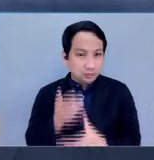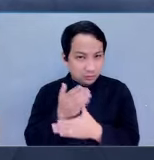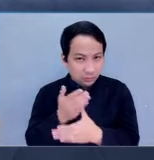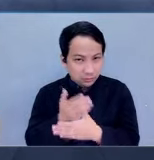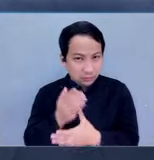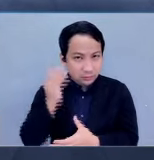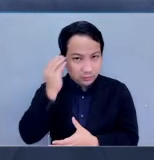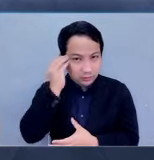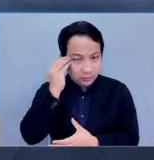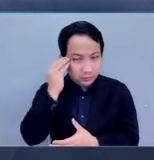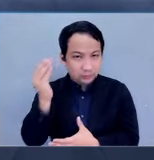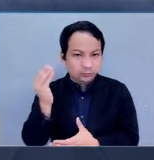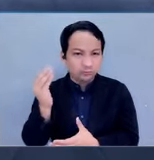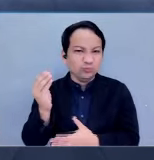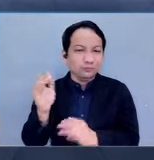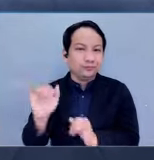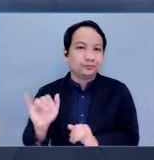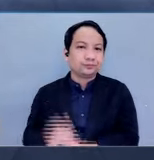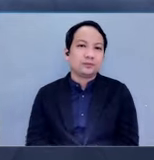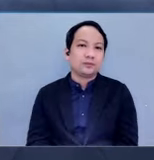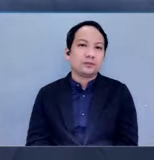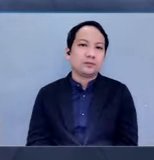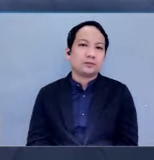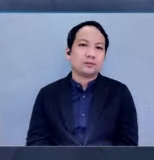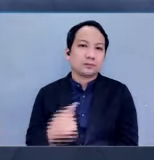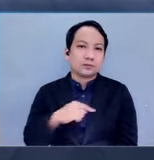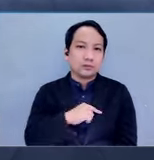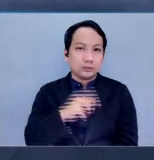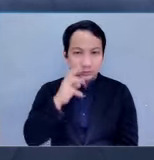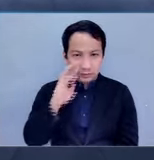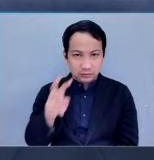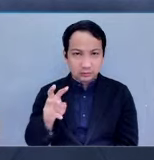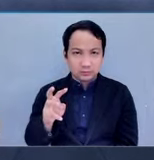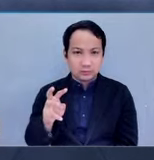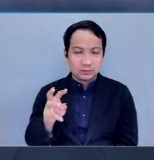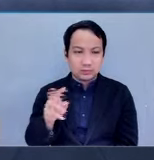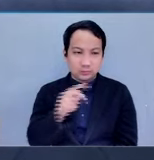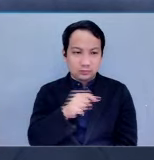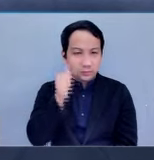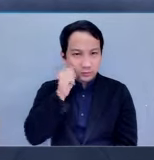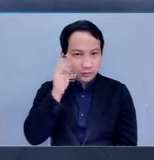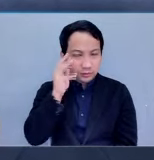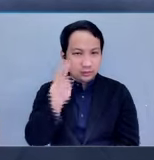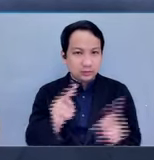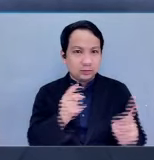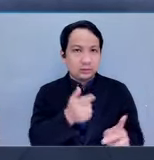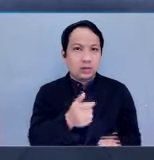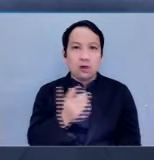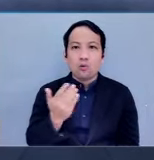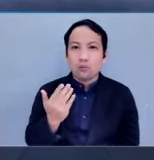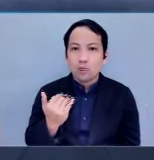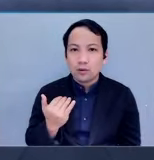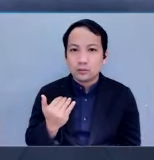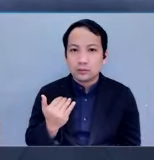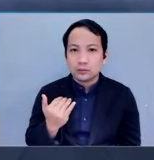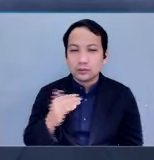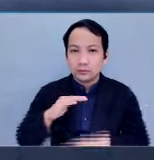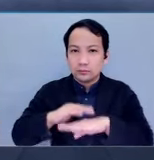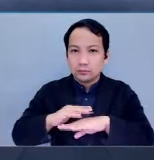psychiatrically stable. So we have to watch out also for these people. Kasi hindi sinyalis na